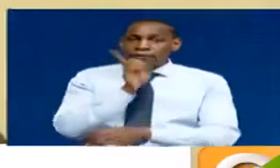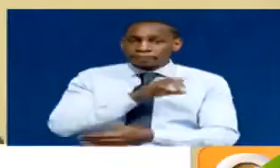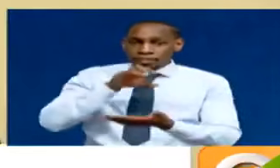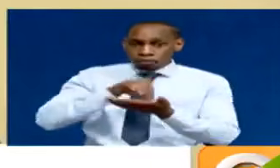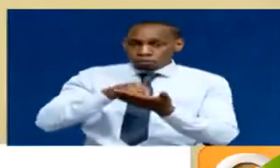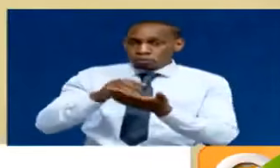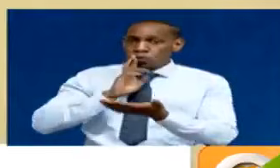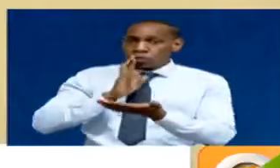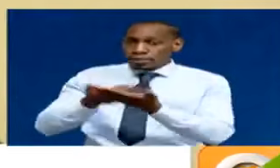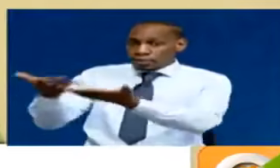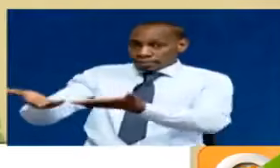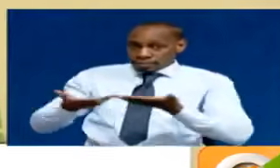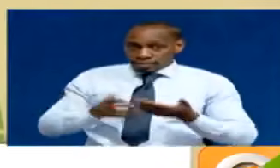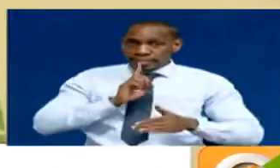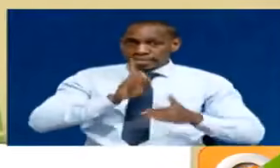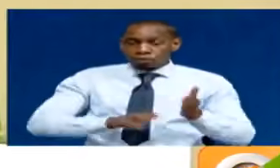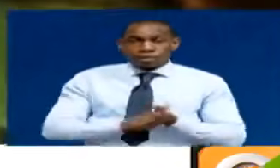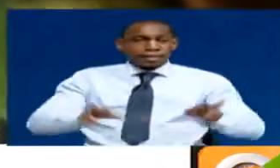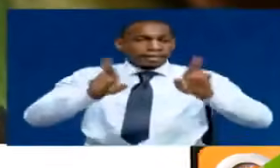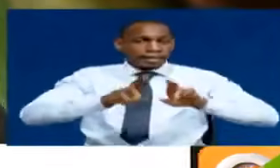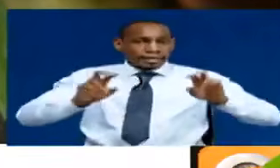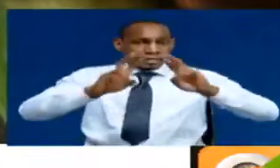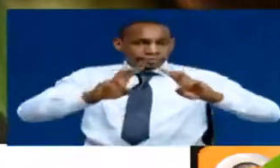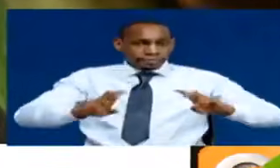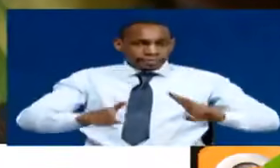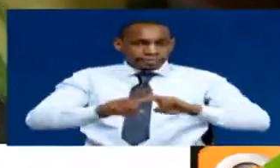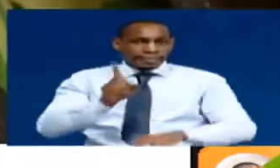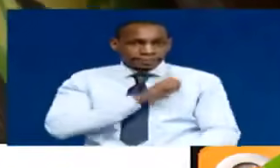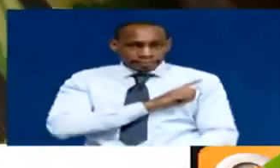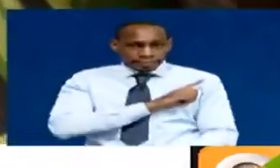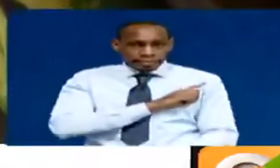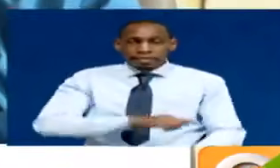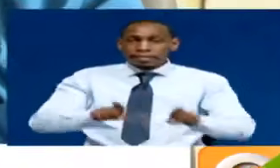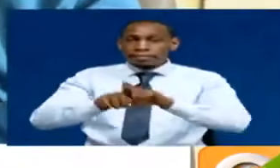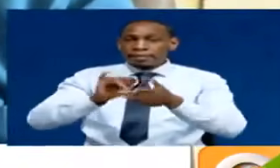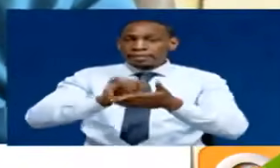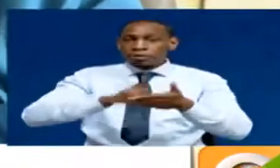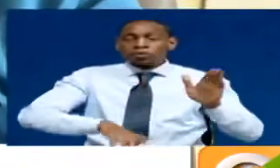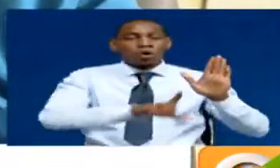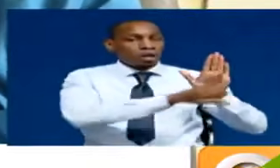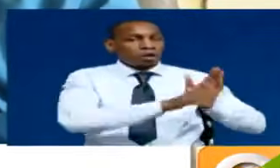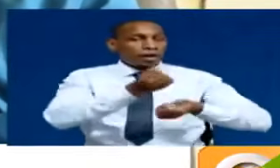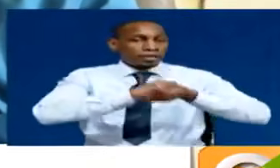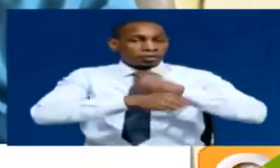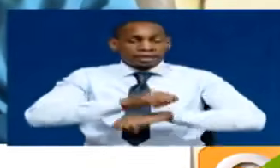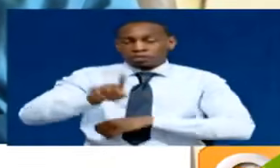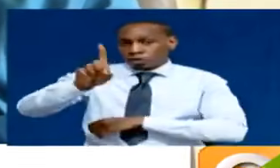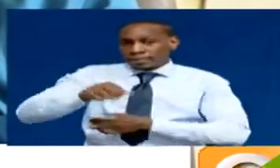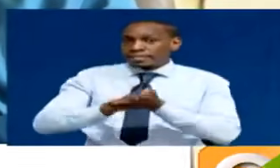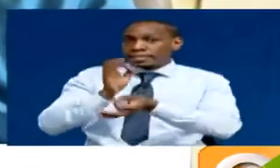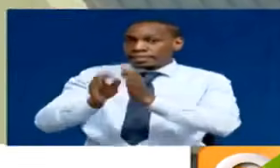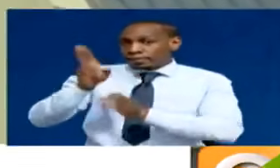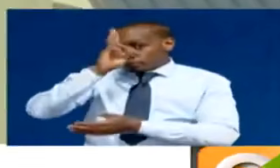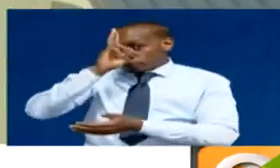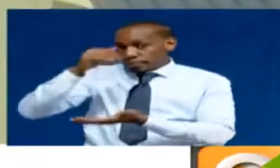aliyedhibitisha kupokea taarifa hiyo, amesema kuwa tayari uchunguzi umeanzishwa na kwamba sheria itachukua mkondo wake